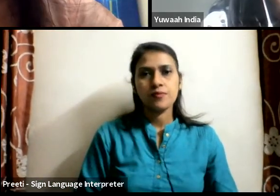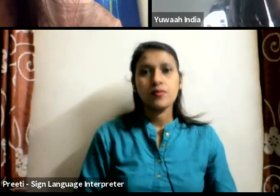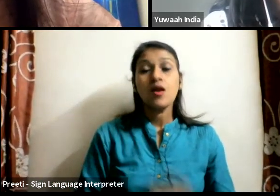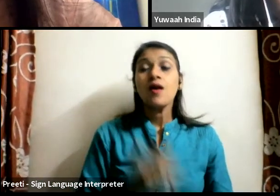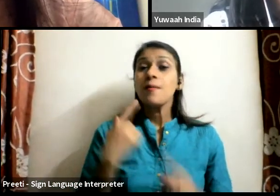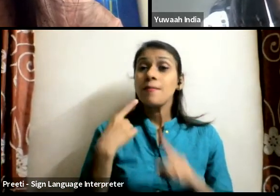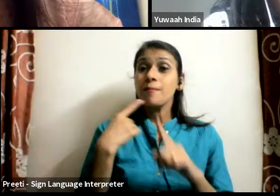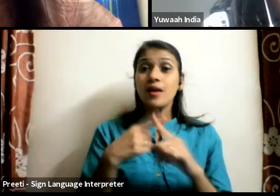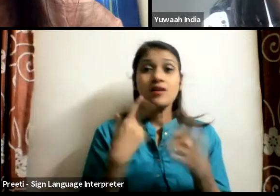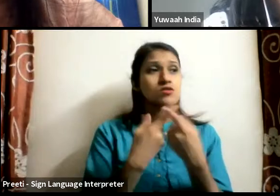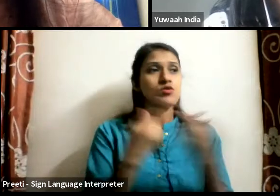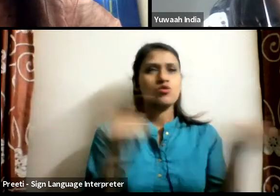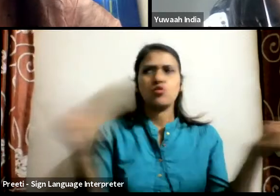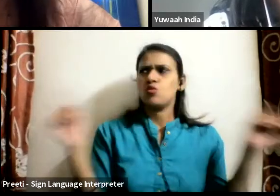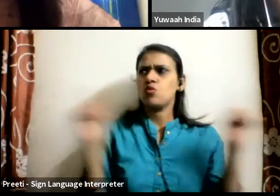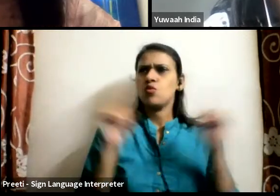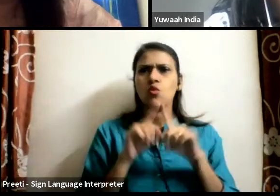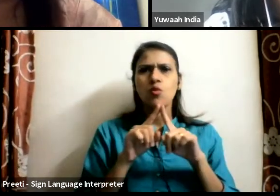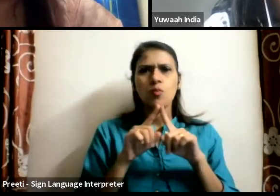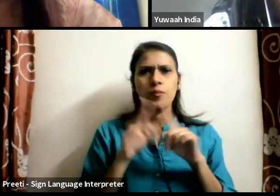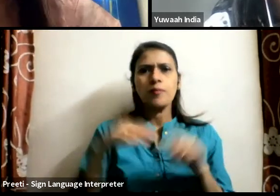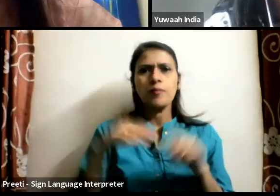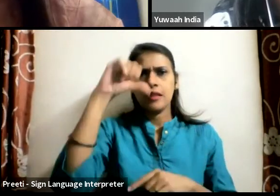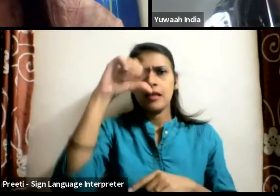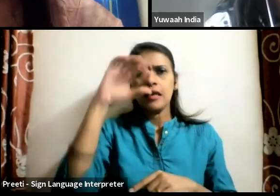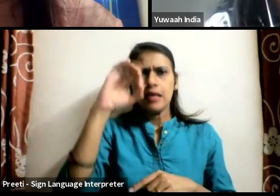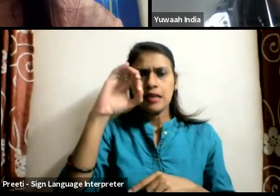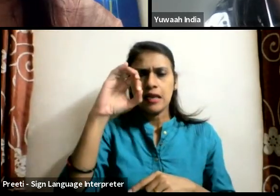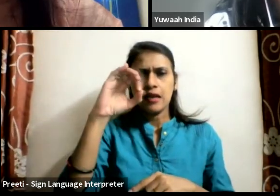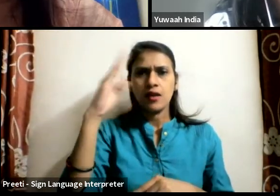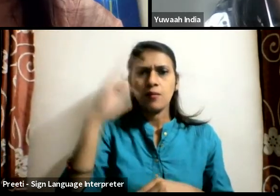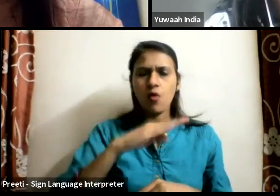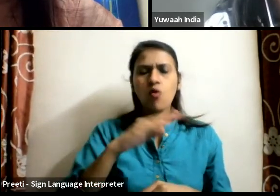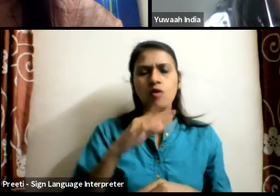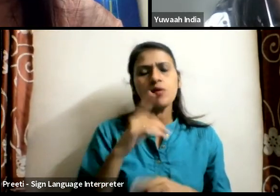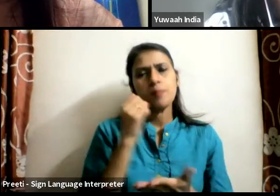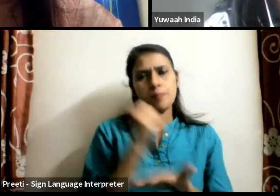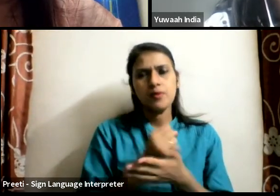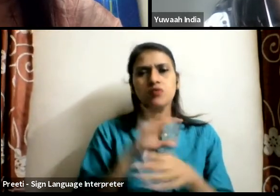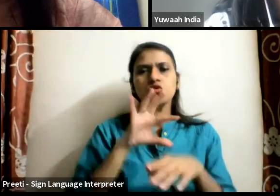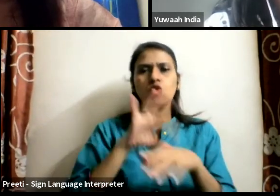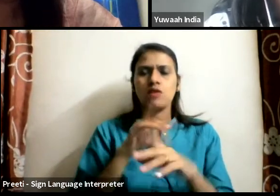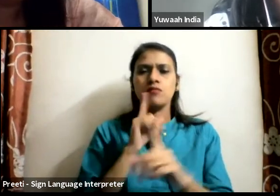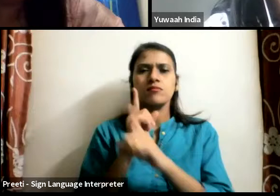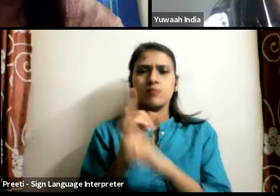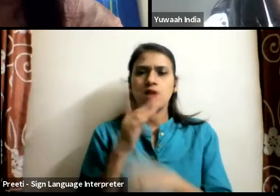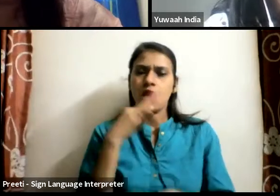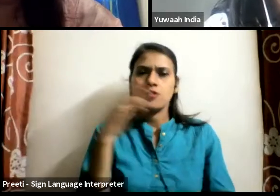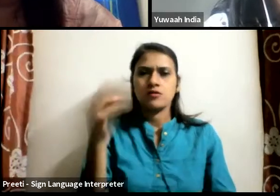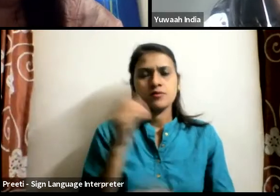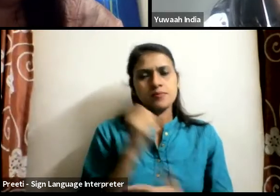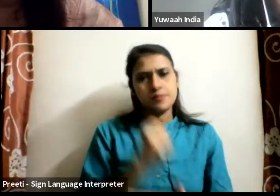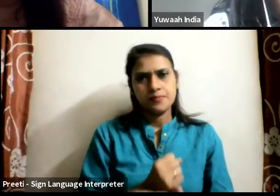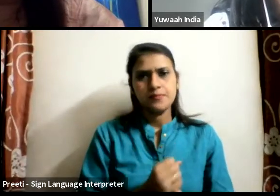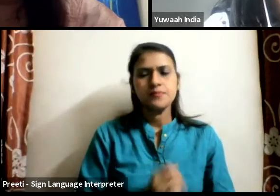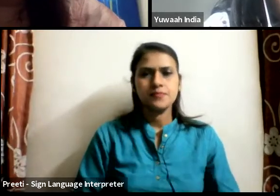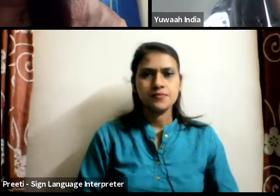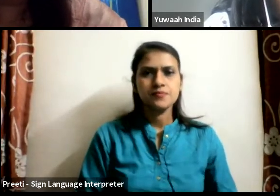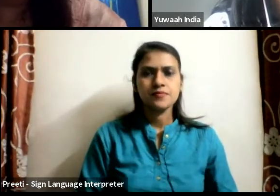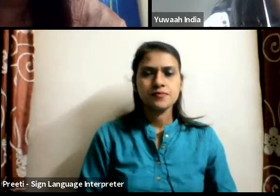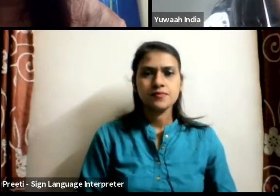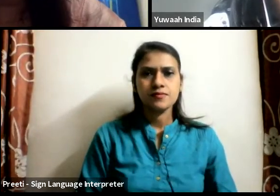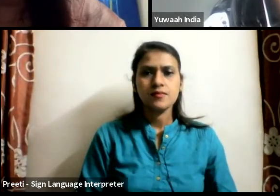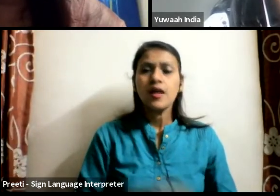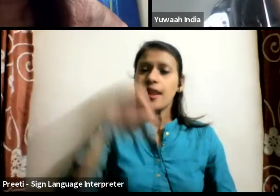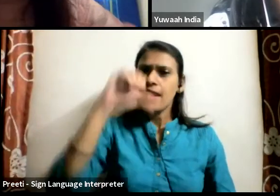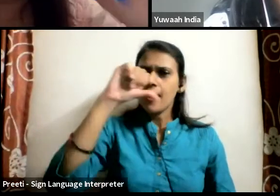रूम एटमोस्फेयर में बिलो 90 यू शुड immediately contact a physician. Otherwise anything 95